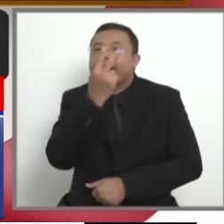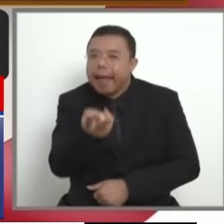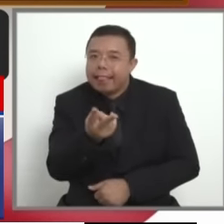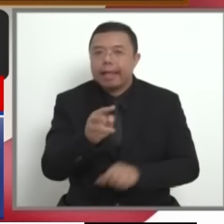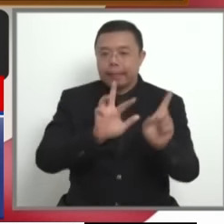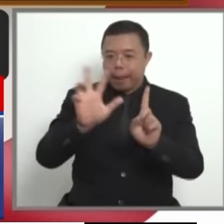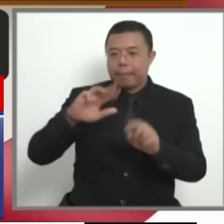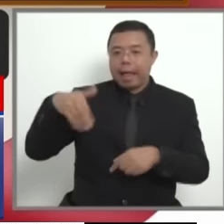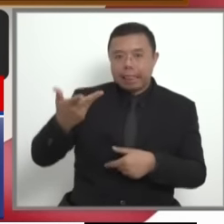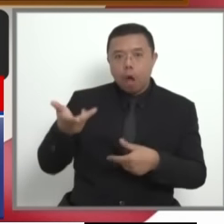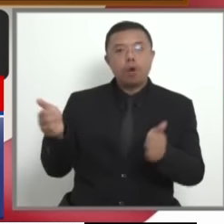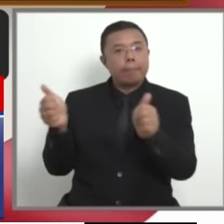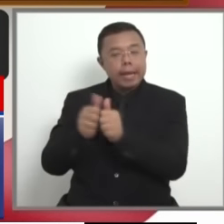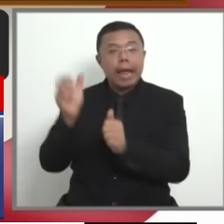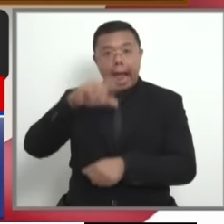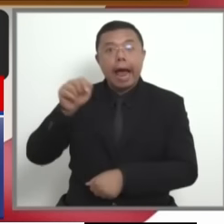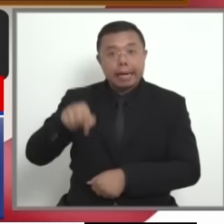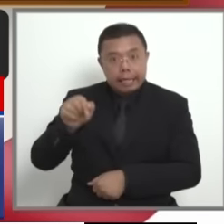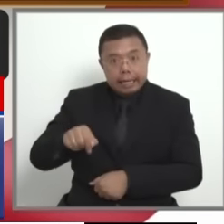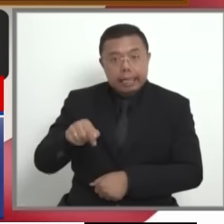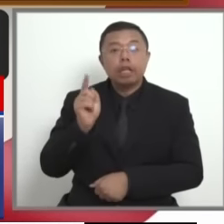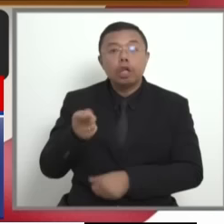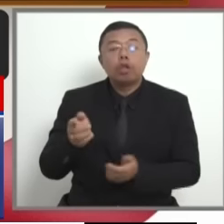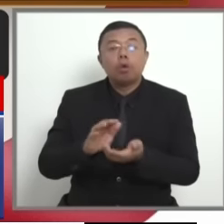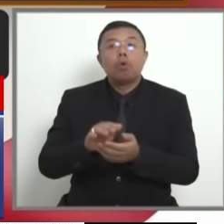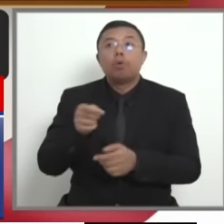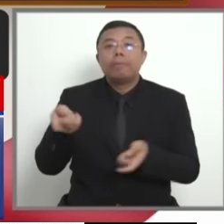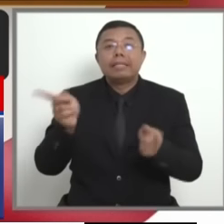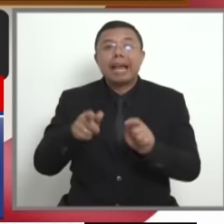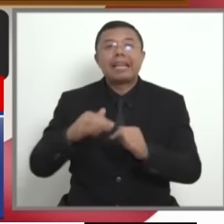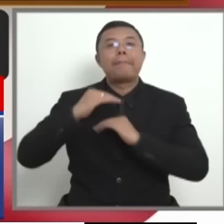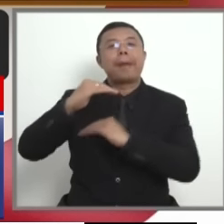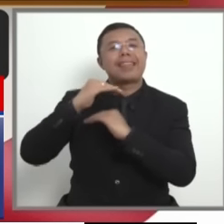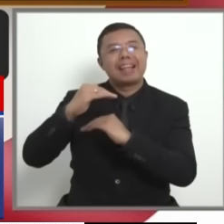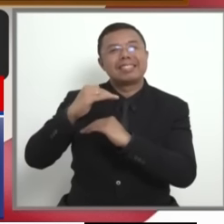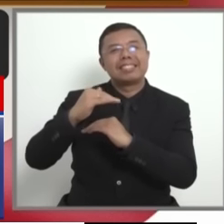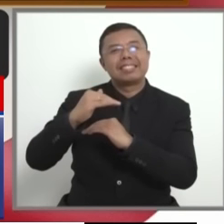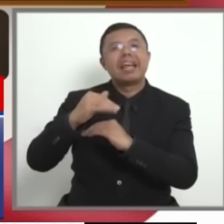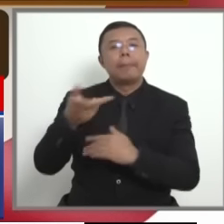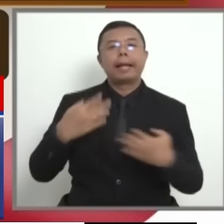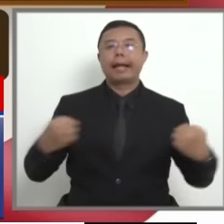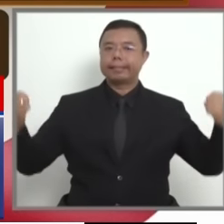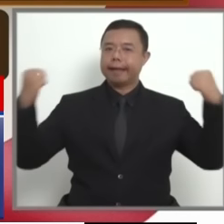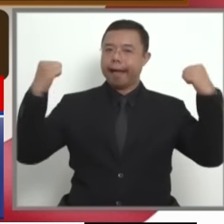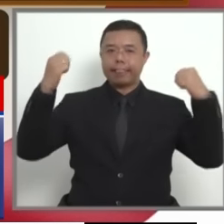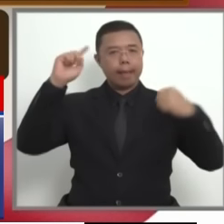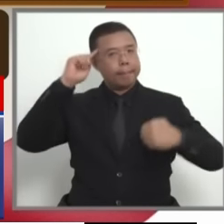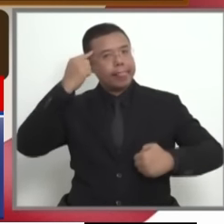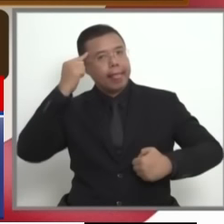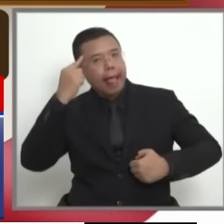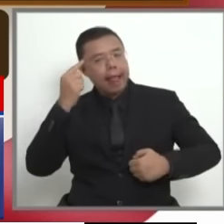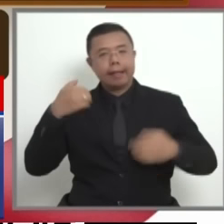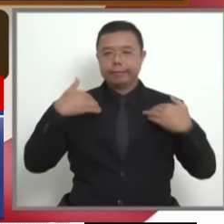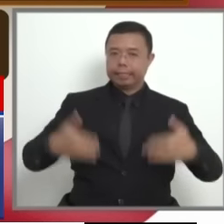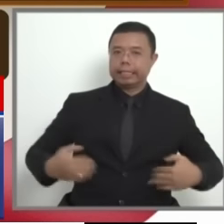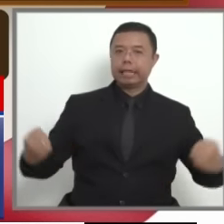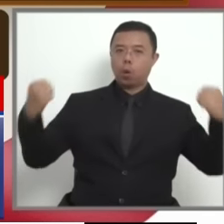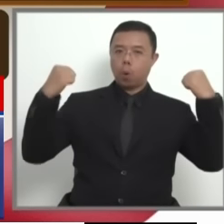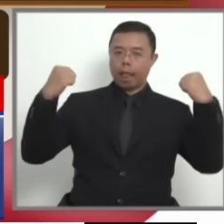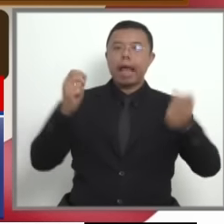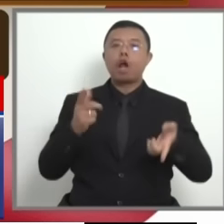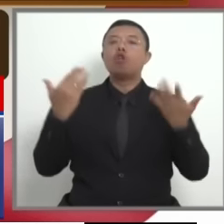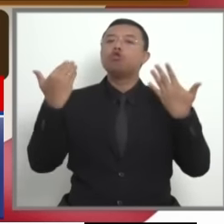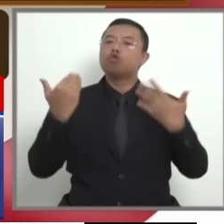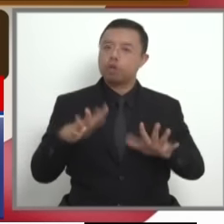19 tahun usia hari ini adalah menjadi ukuran Di mana mereka akan sehat secara mental dan secara fisik kalau itu